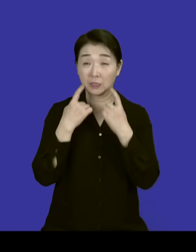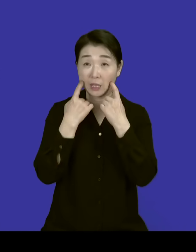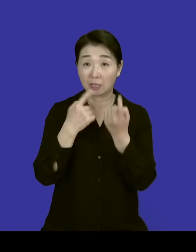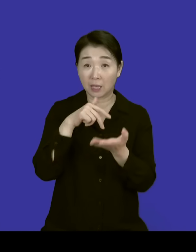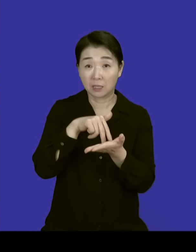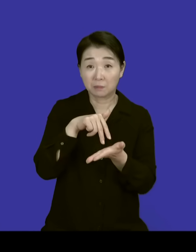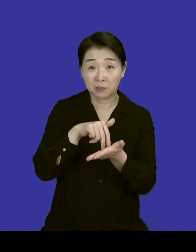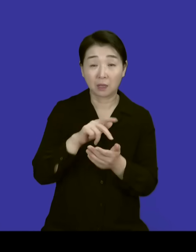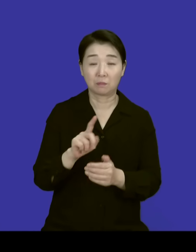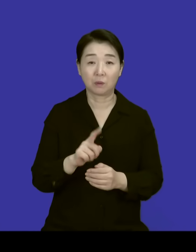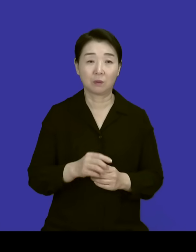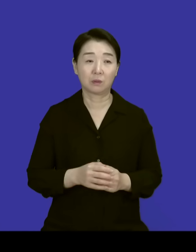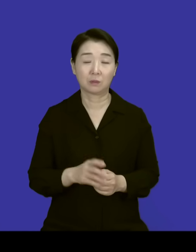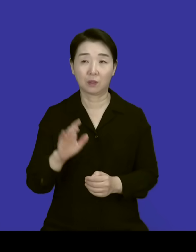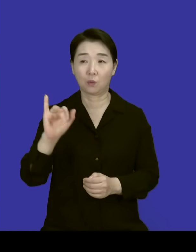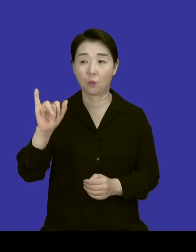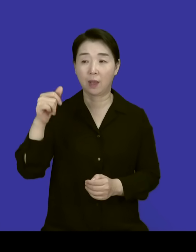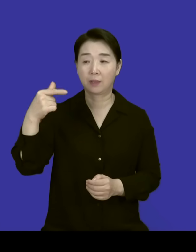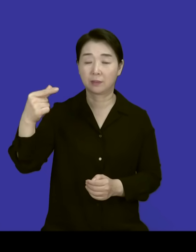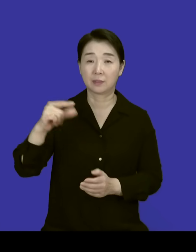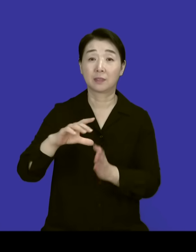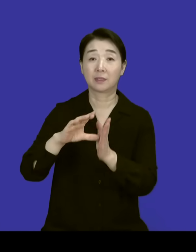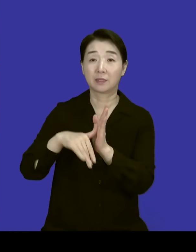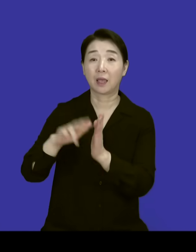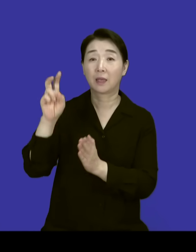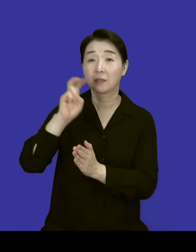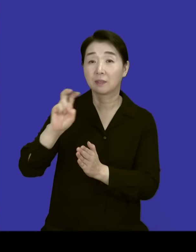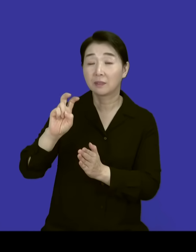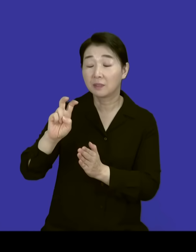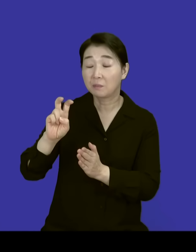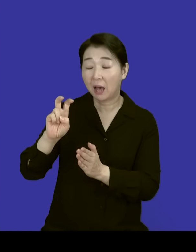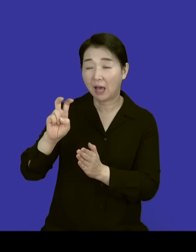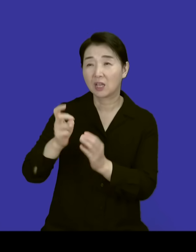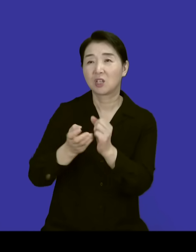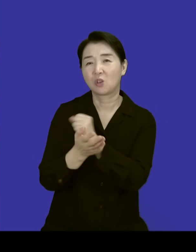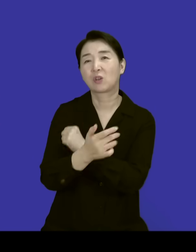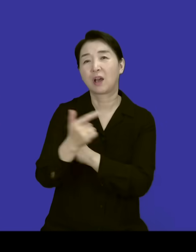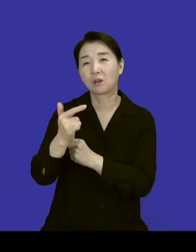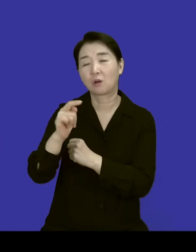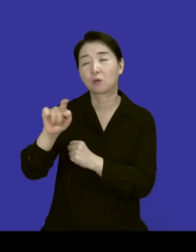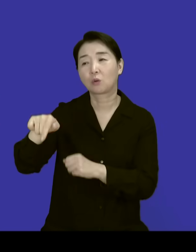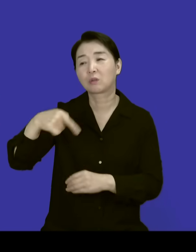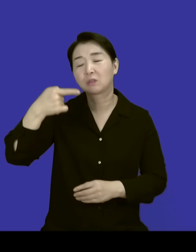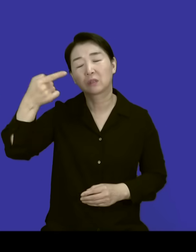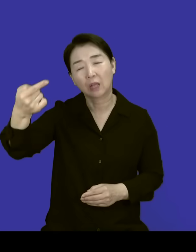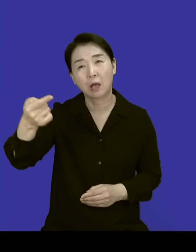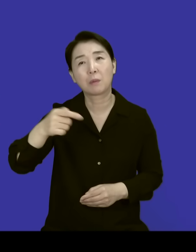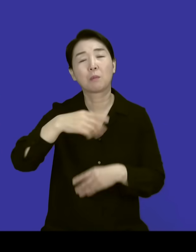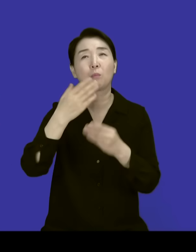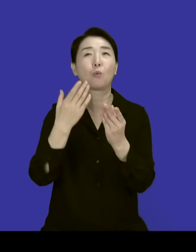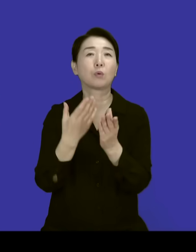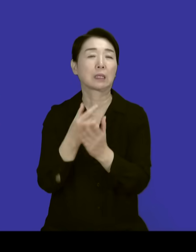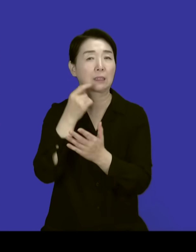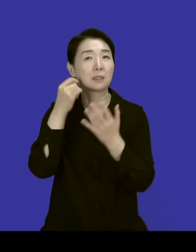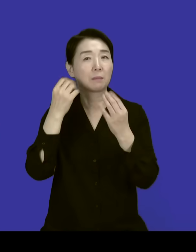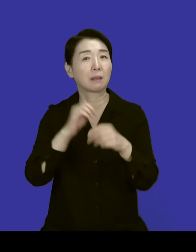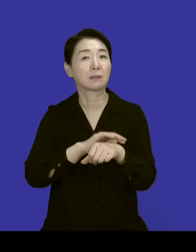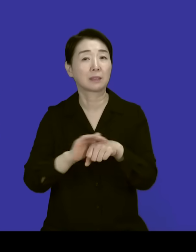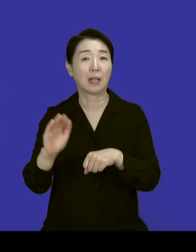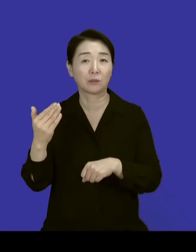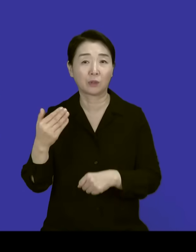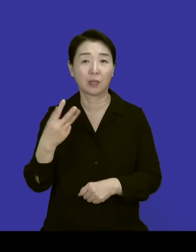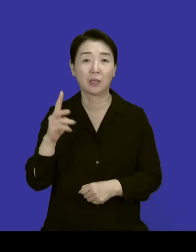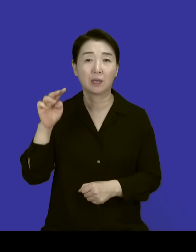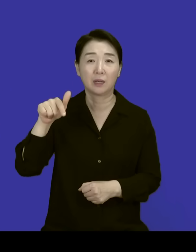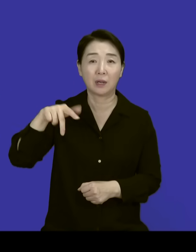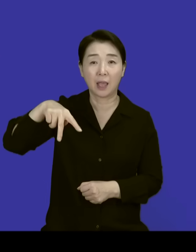네. YG는 그때 음악 때문에 YG가 그 후에 더 잘 됐다고 좀 보거든요. 아, 네. 처음에 늘 힙합만 하다가 네, 맞아요. 그때 렉시 나오고